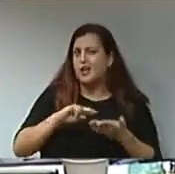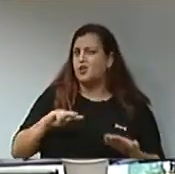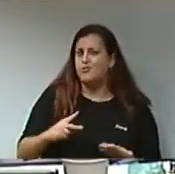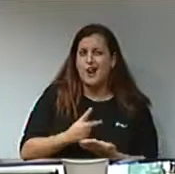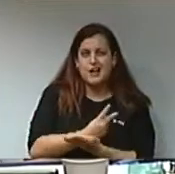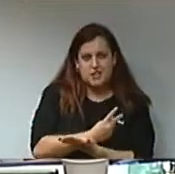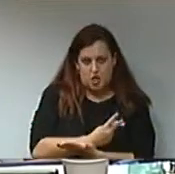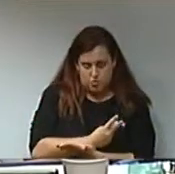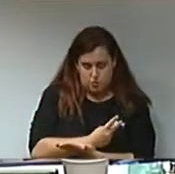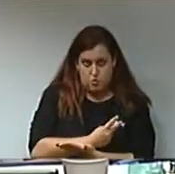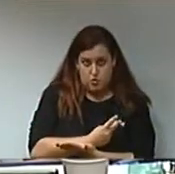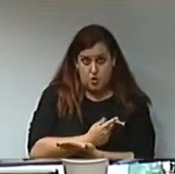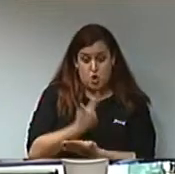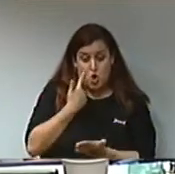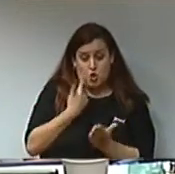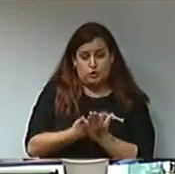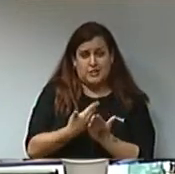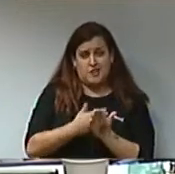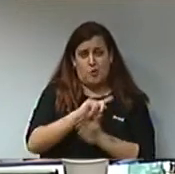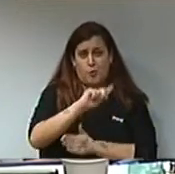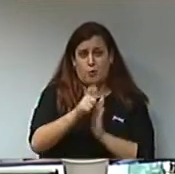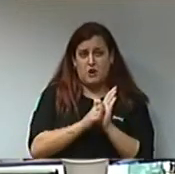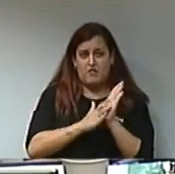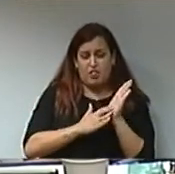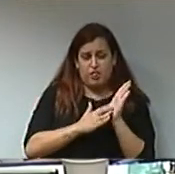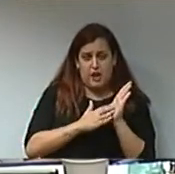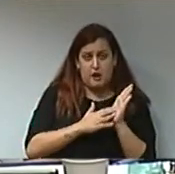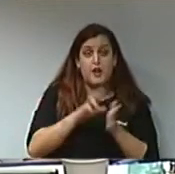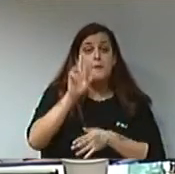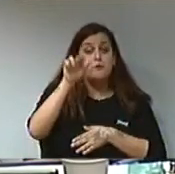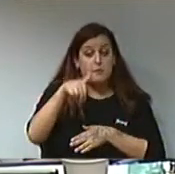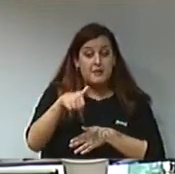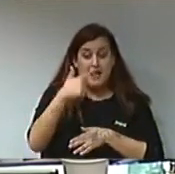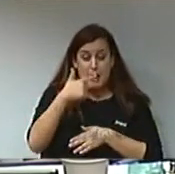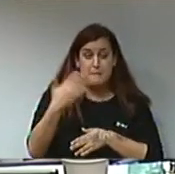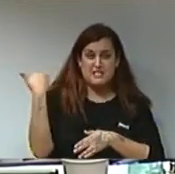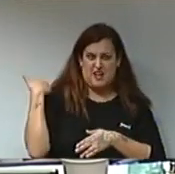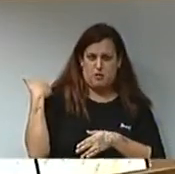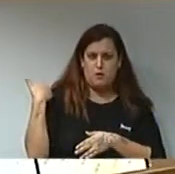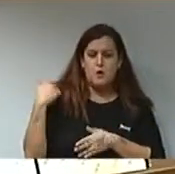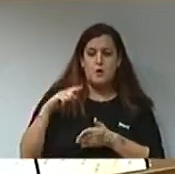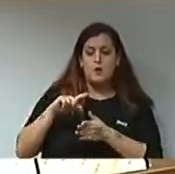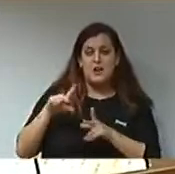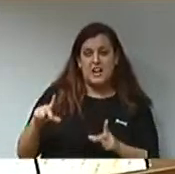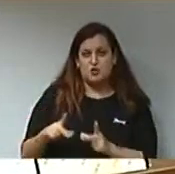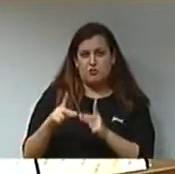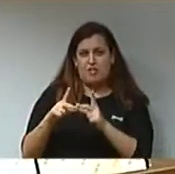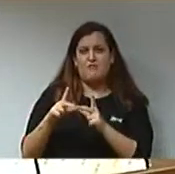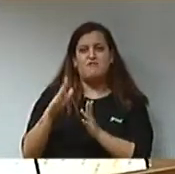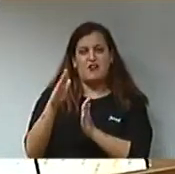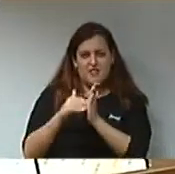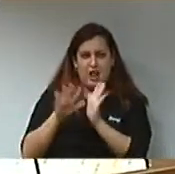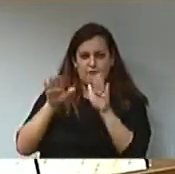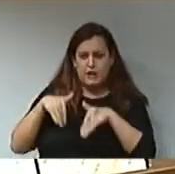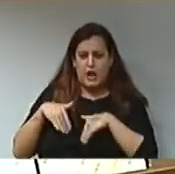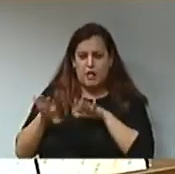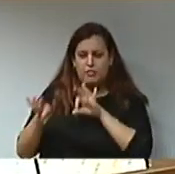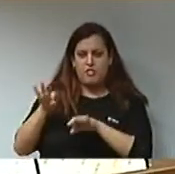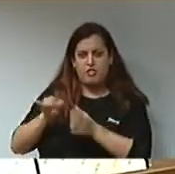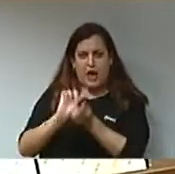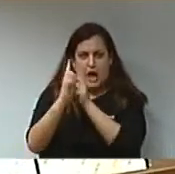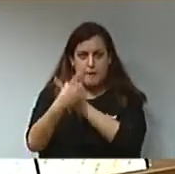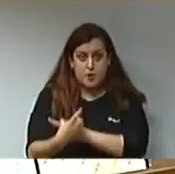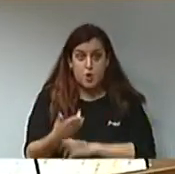fracassat, contrastat per la comunitat valenciana i que en el seu moment la societat valenciana va decidir. Si